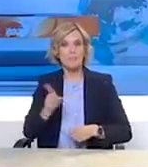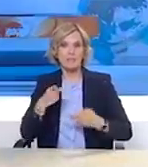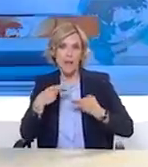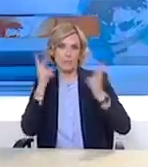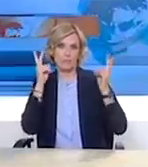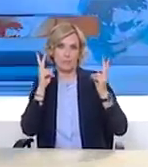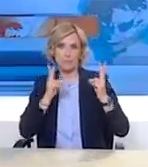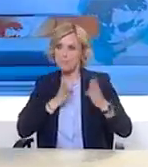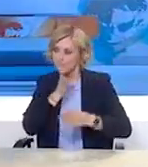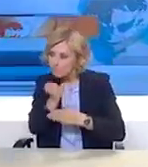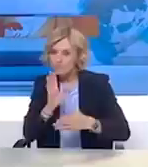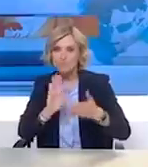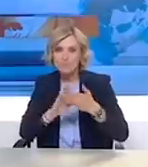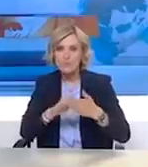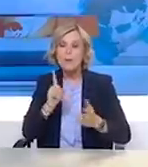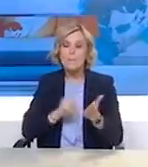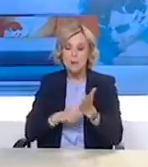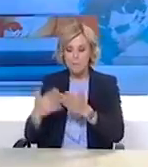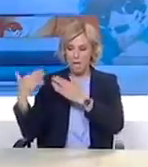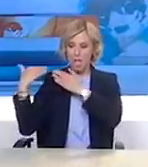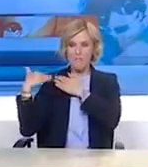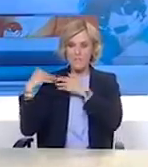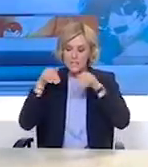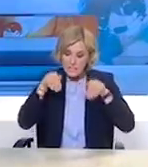να εκτεθούν υιοθετώντας ανεύθυνες συμπεριφορές.